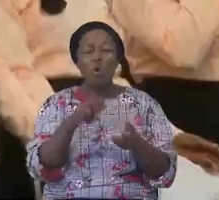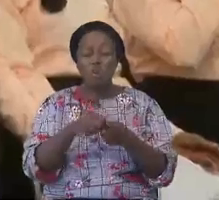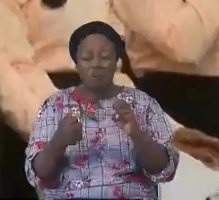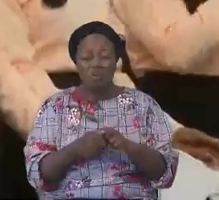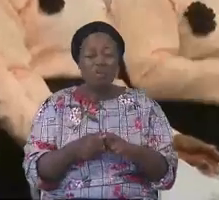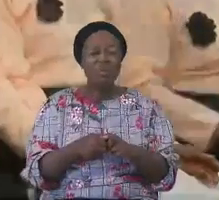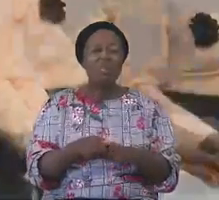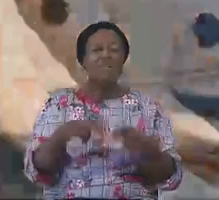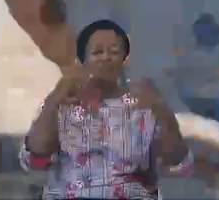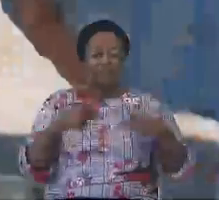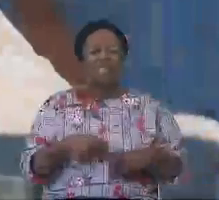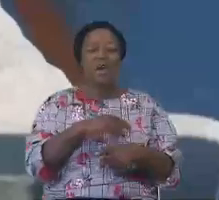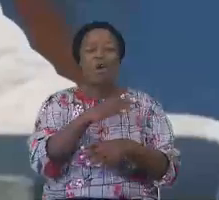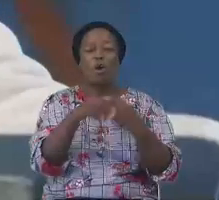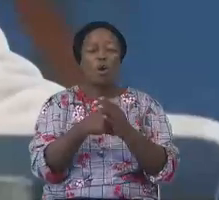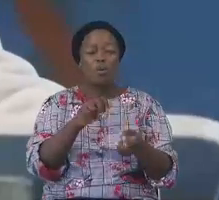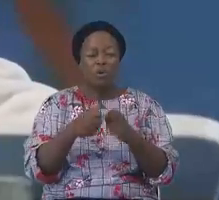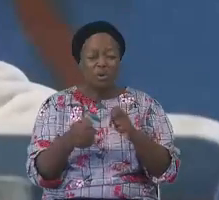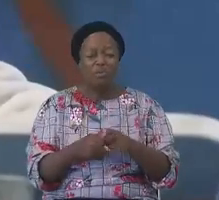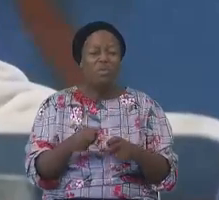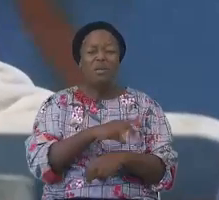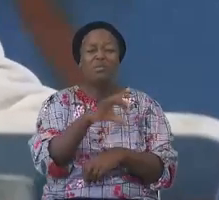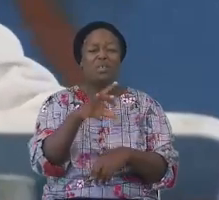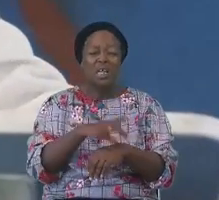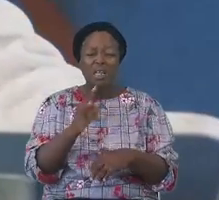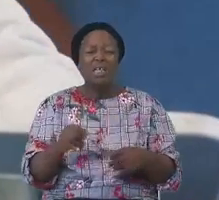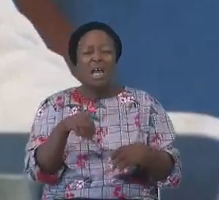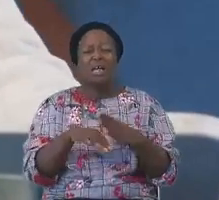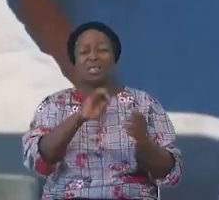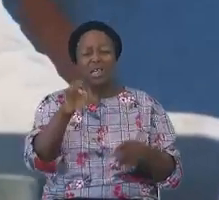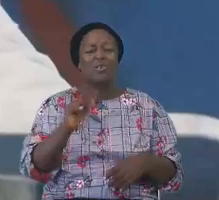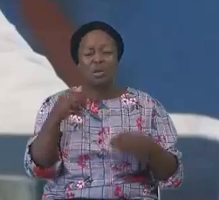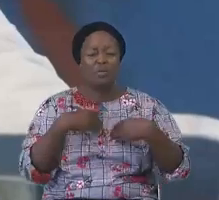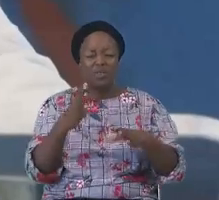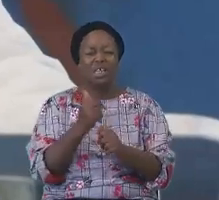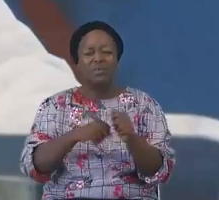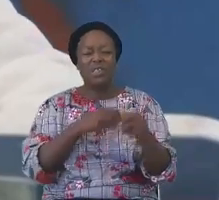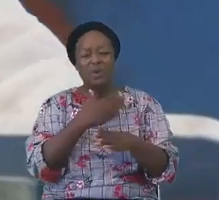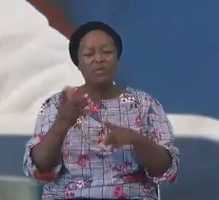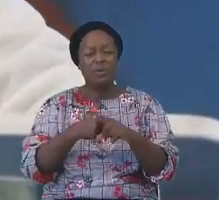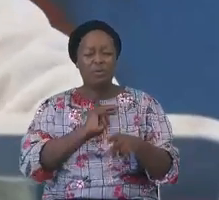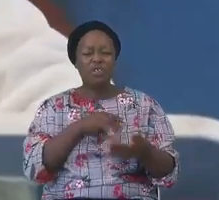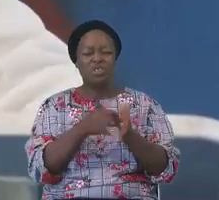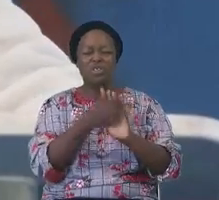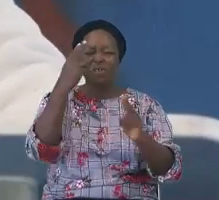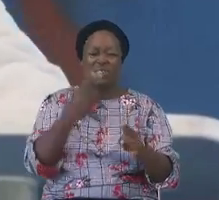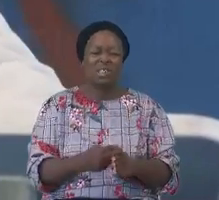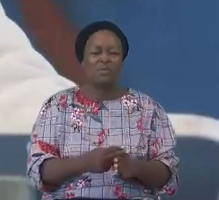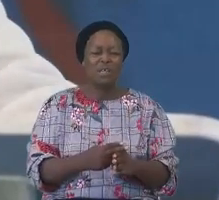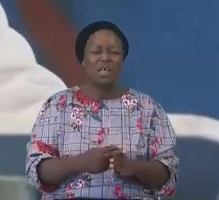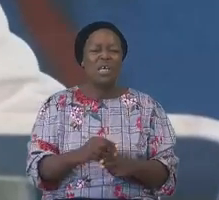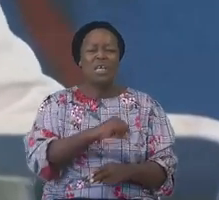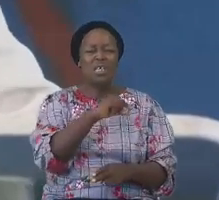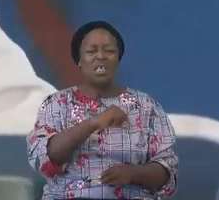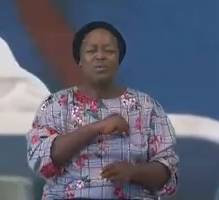problèmes spirituels, physiques, tous les problèmes terrestres, tous les problèmes éternels. Tu as tout